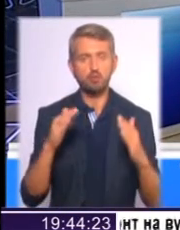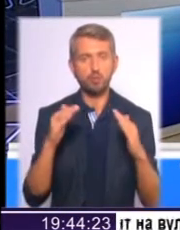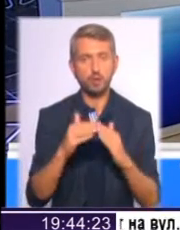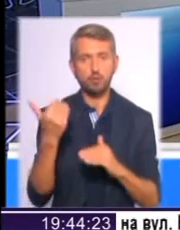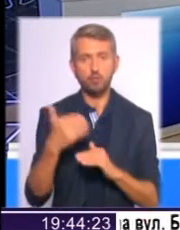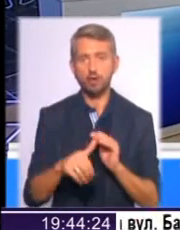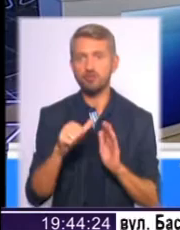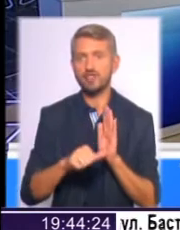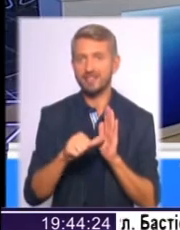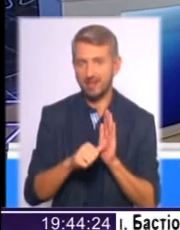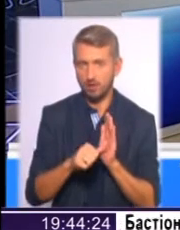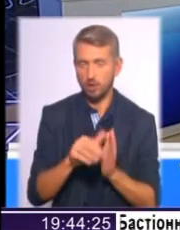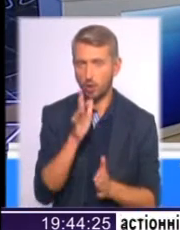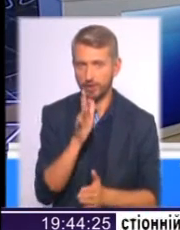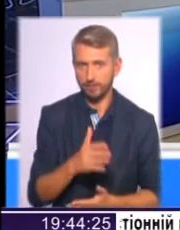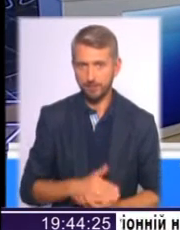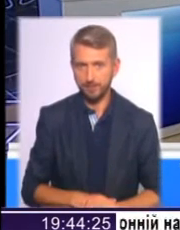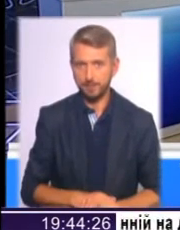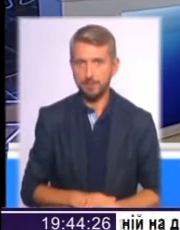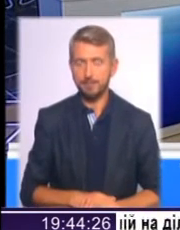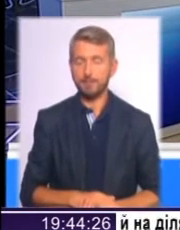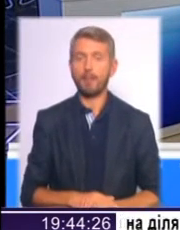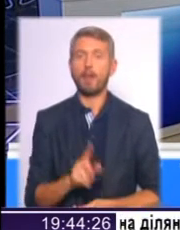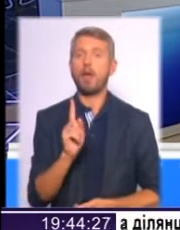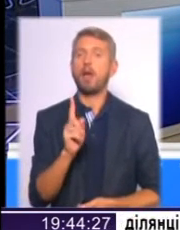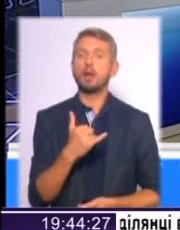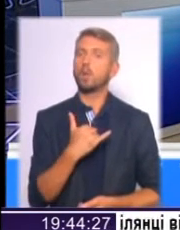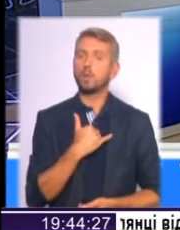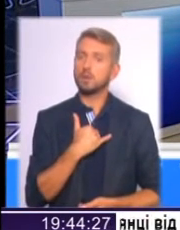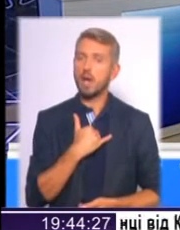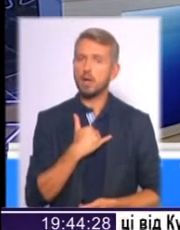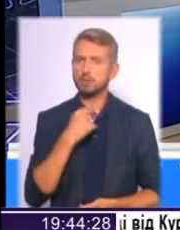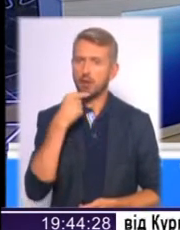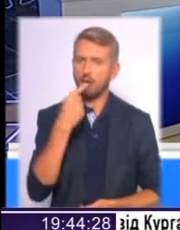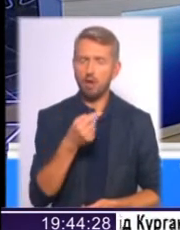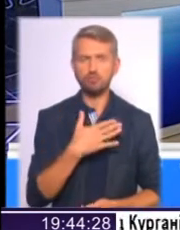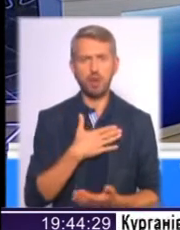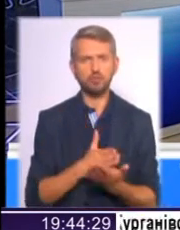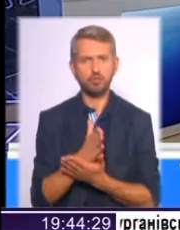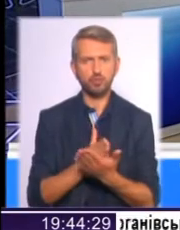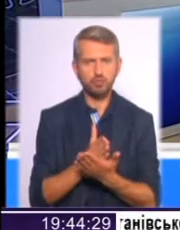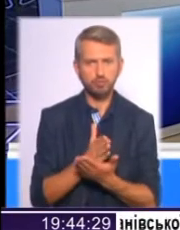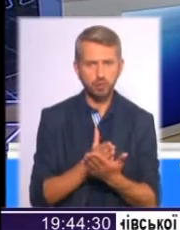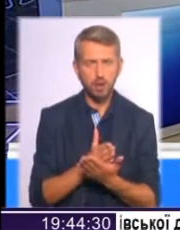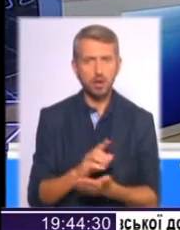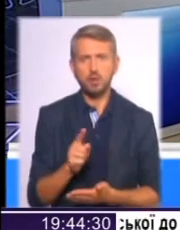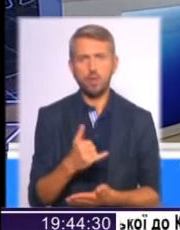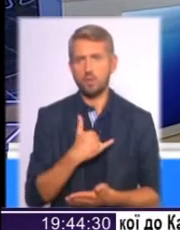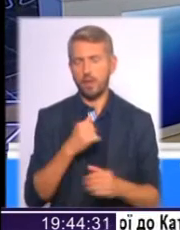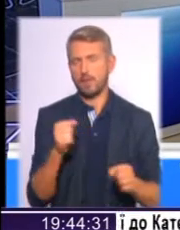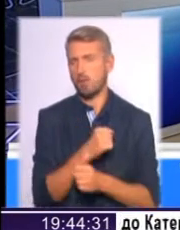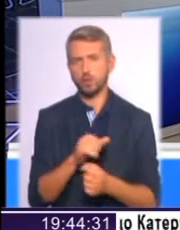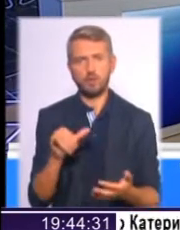вже 60 років. Але в нас, кажуть наші служби, є реконструкція, що в нас неможливо